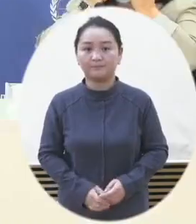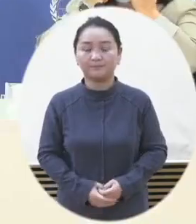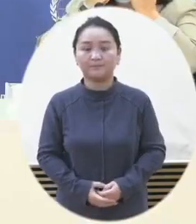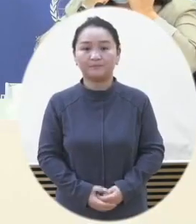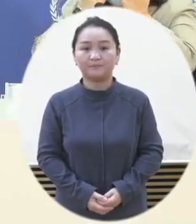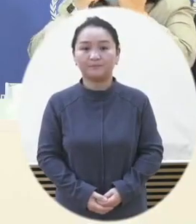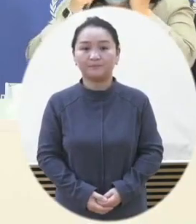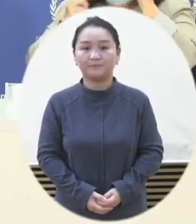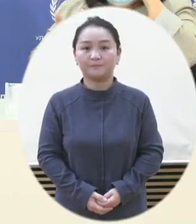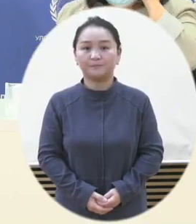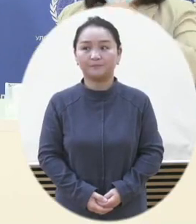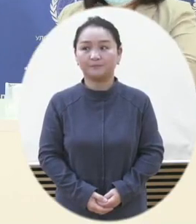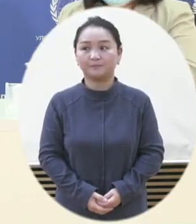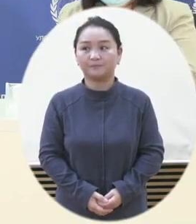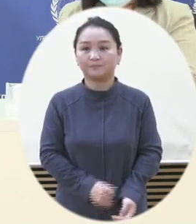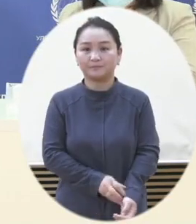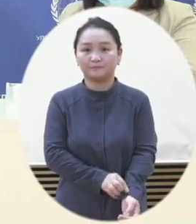За